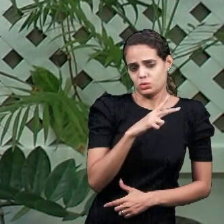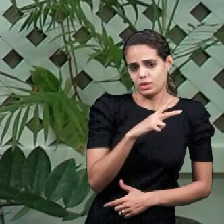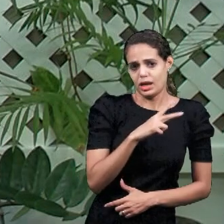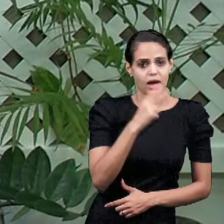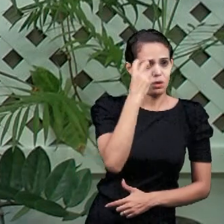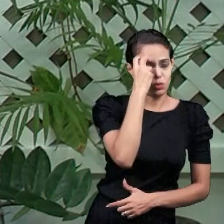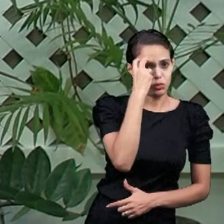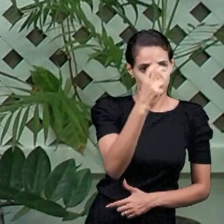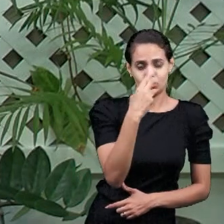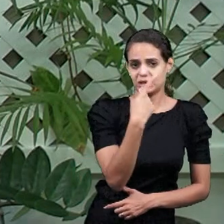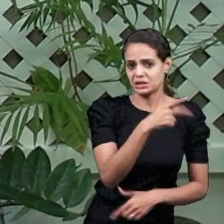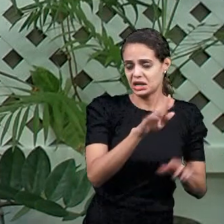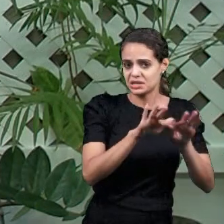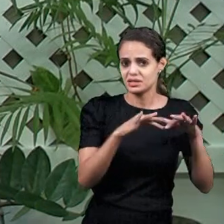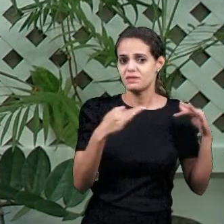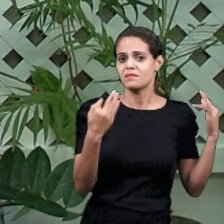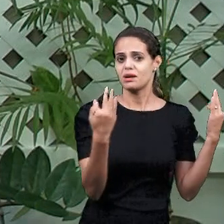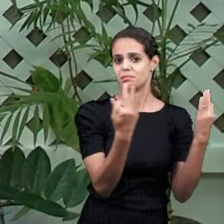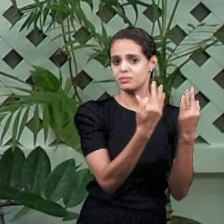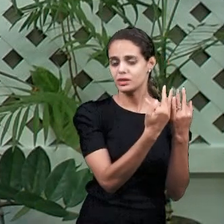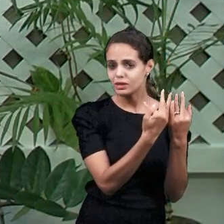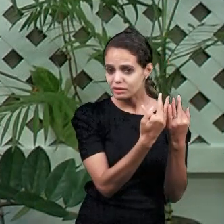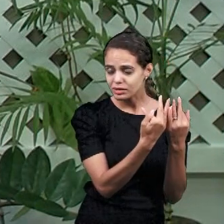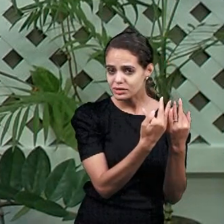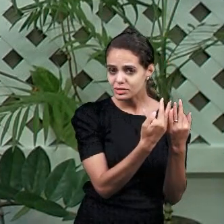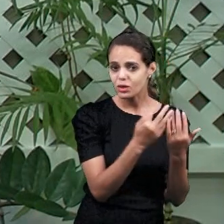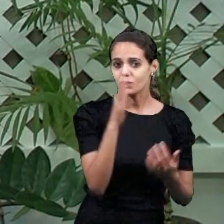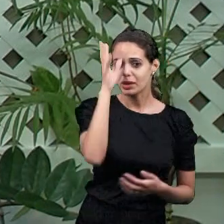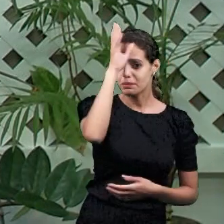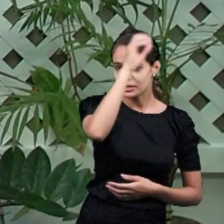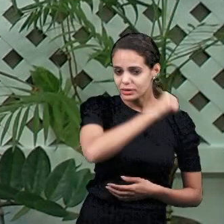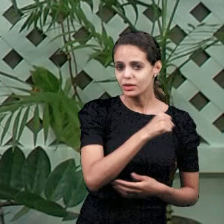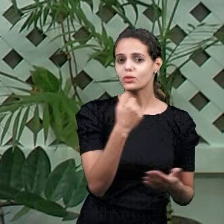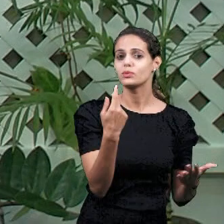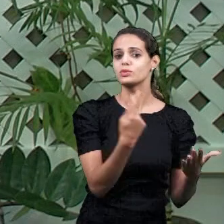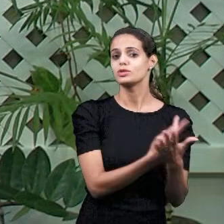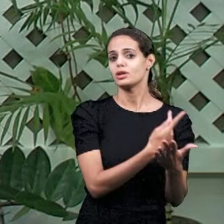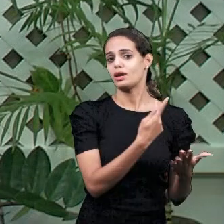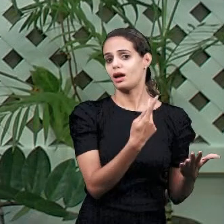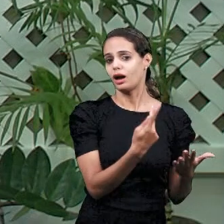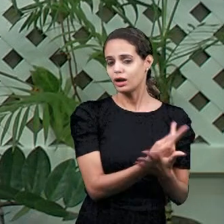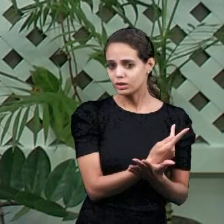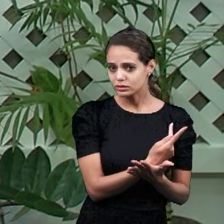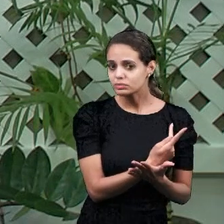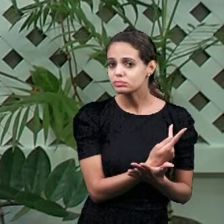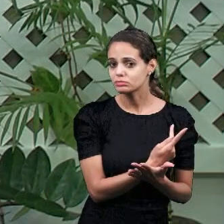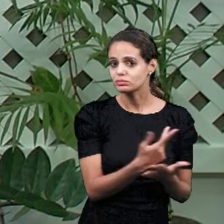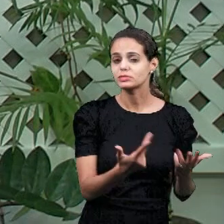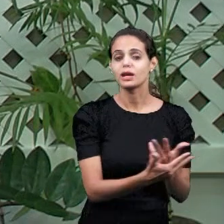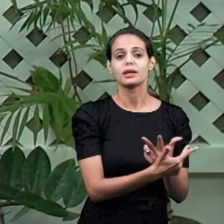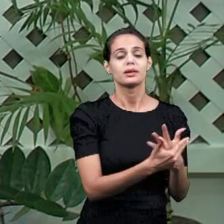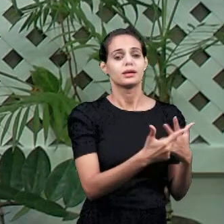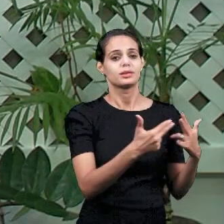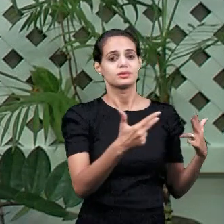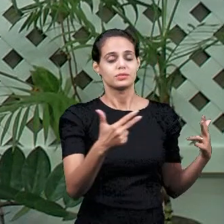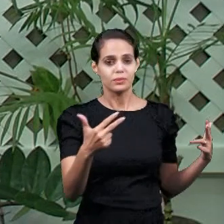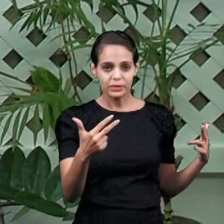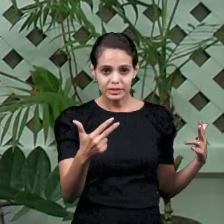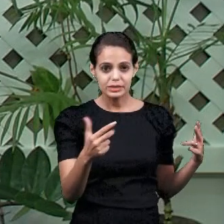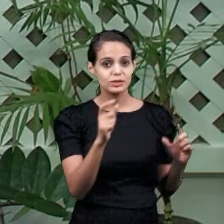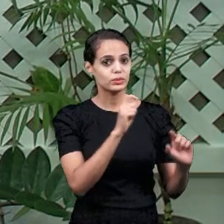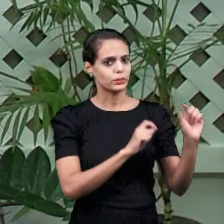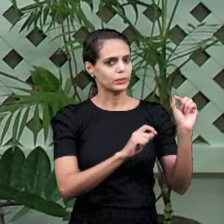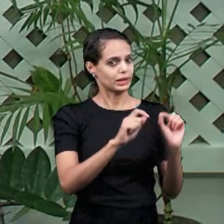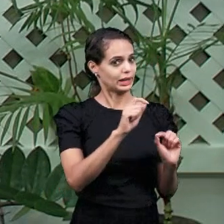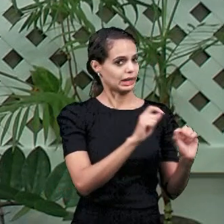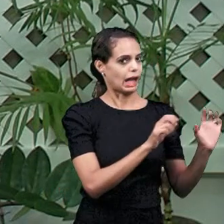appris d'erreur et ceux qu'ils veulent, donc la liberté qui est appelée de libertinage qui est par là. Mes frères et